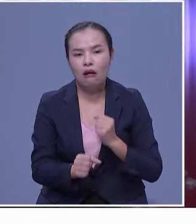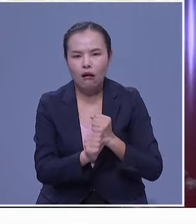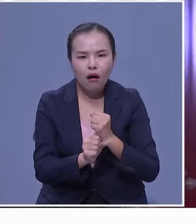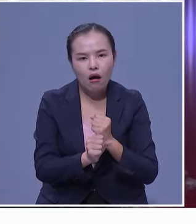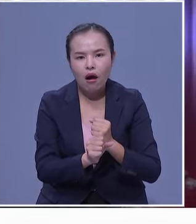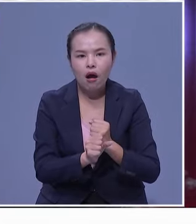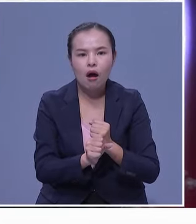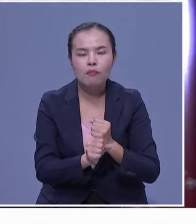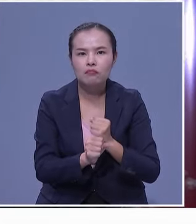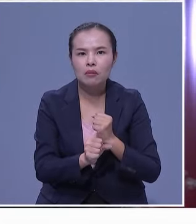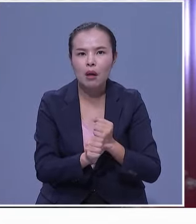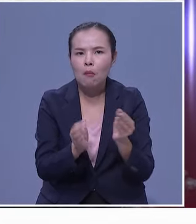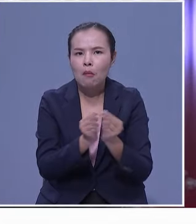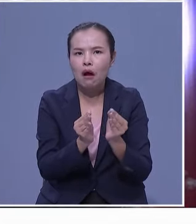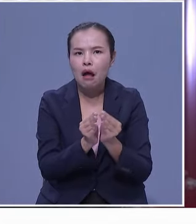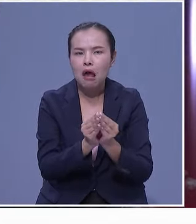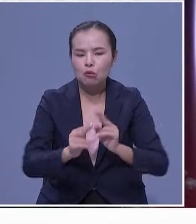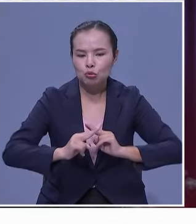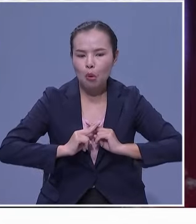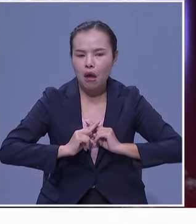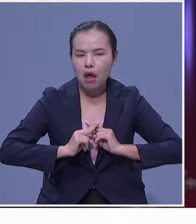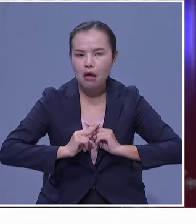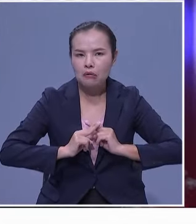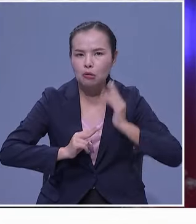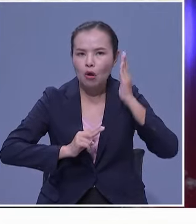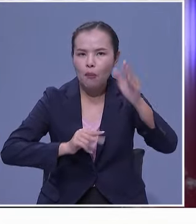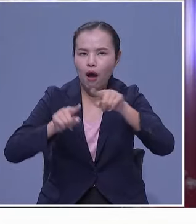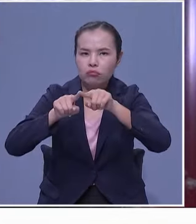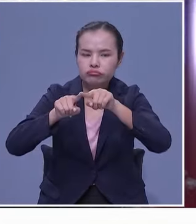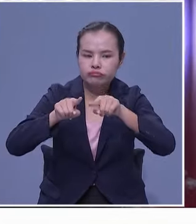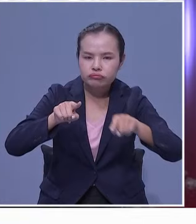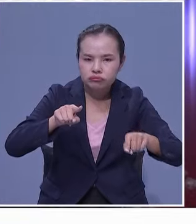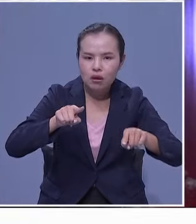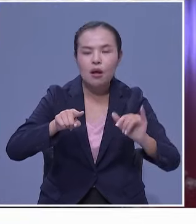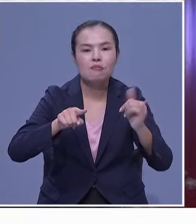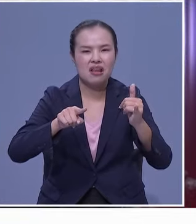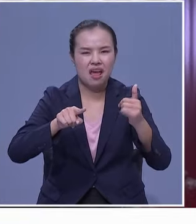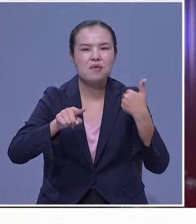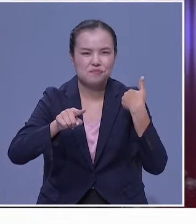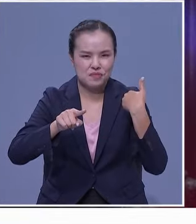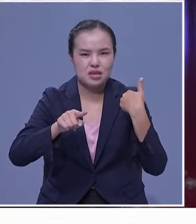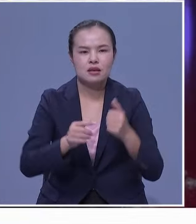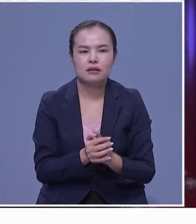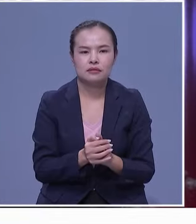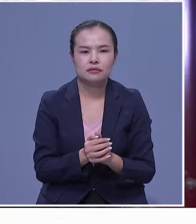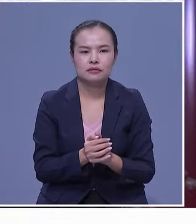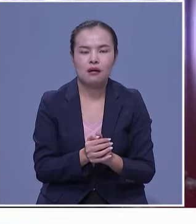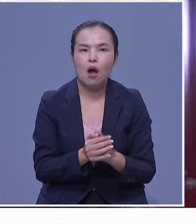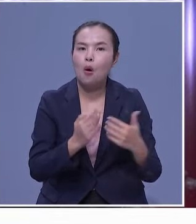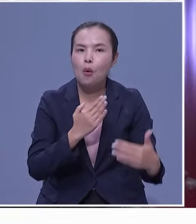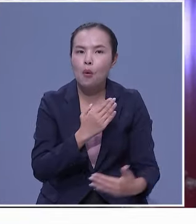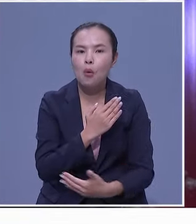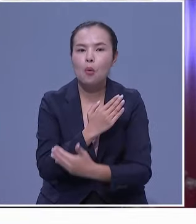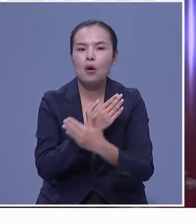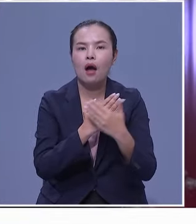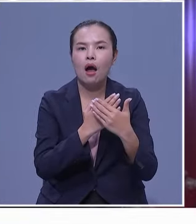ของตัวเองได้อย่างต่อเนื่องเนี่ยโอกาสที่จะถดถอยก ็ ม ี สูงมองว่าก็จะ